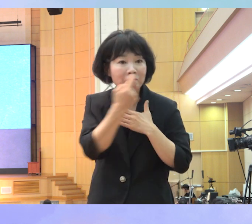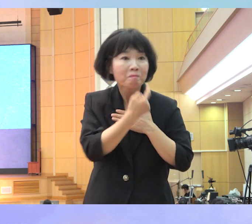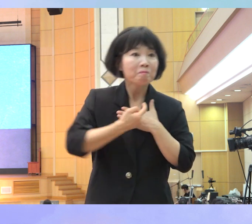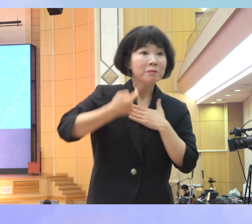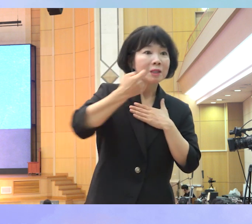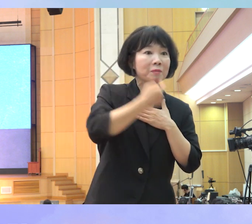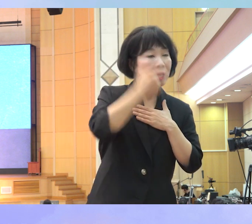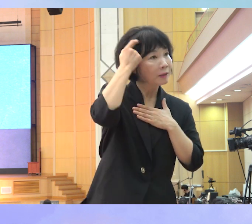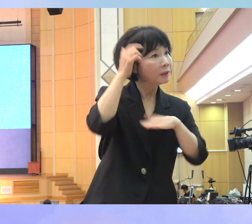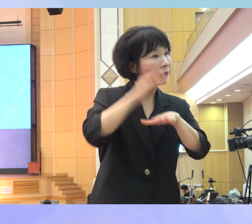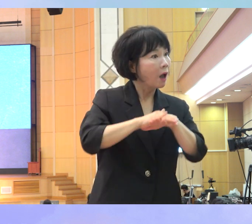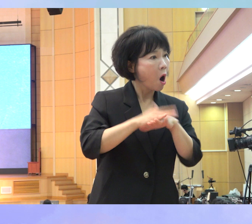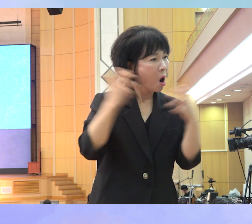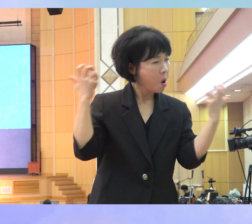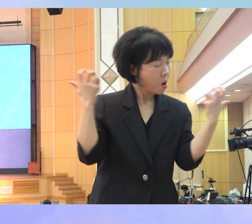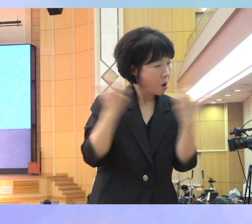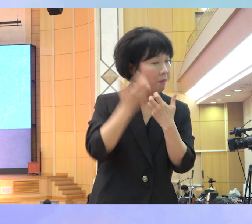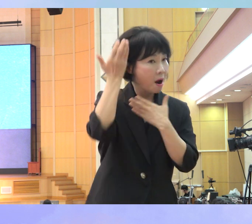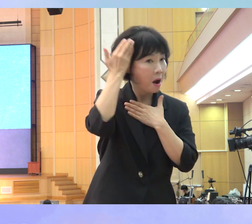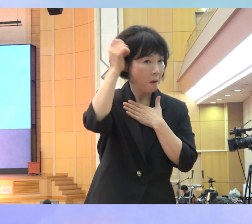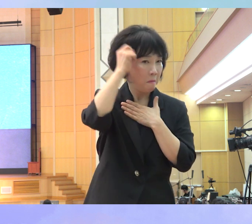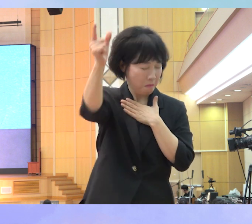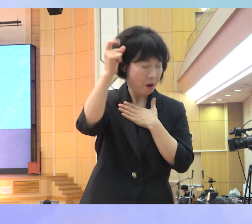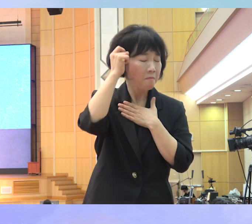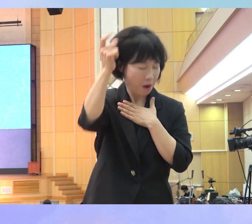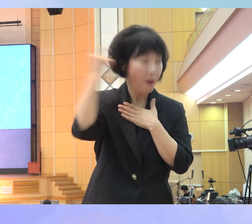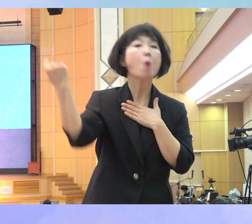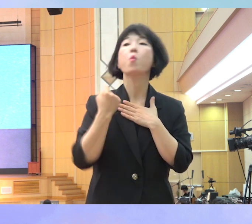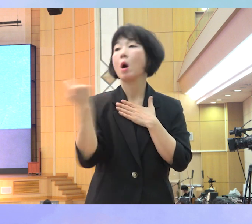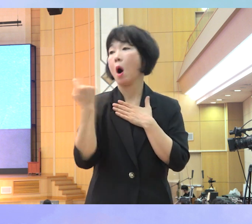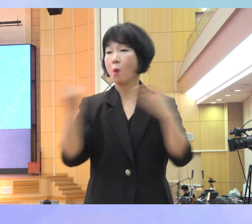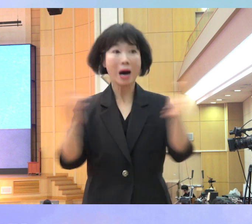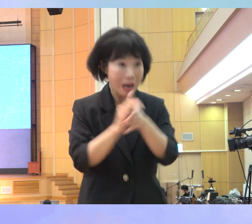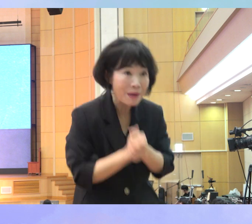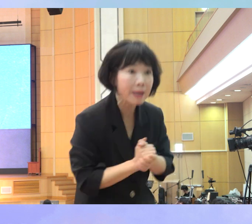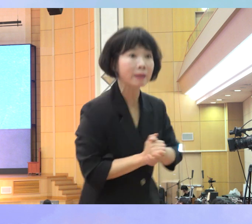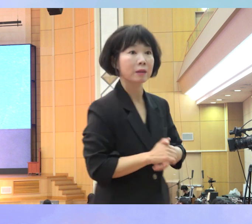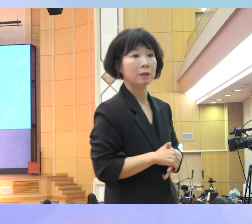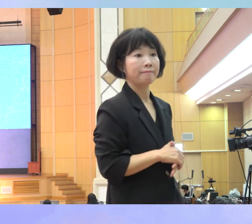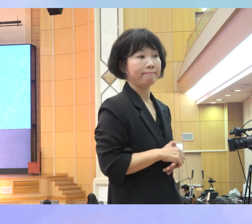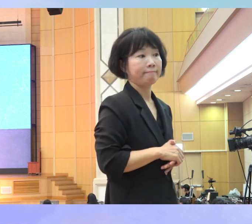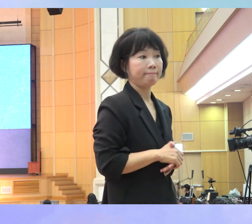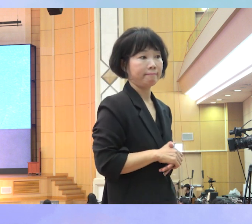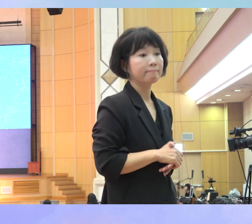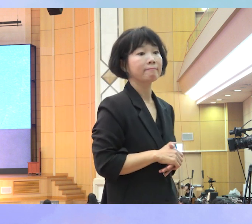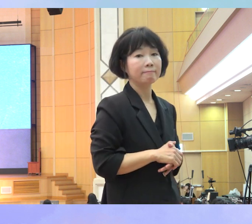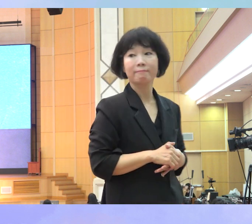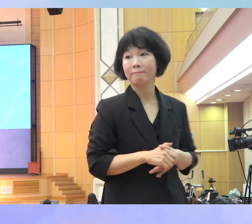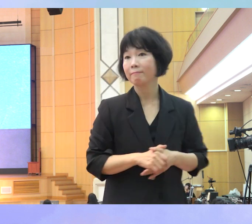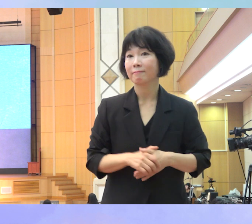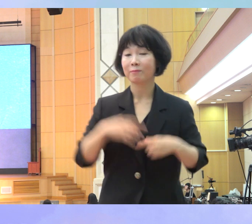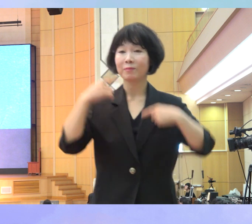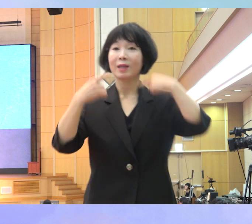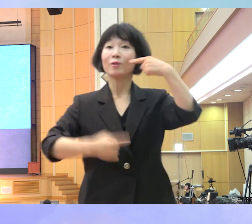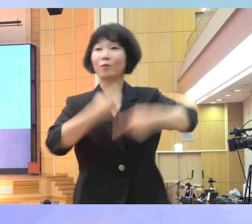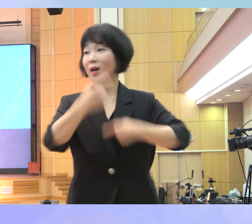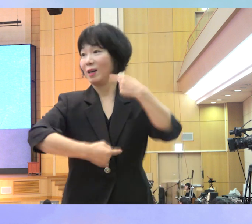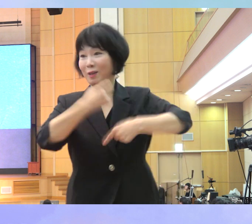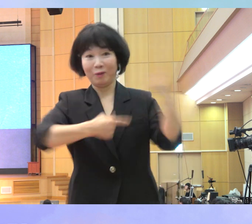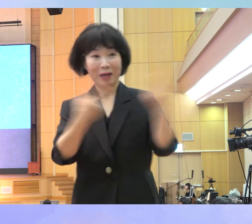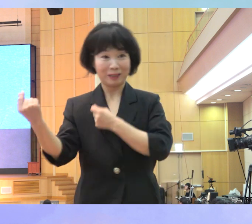지식이 넘쳐나느니라. 할렐루야. 할렐루야. 우리 옆에 있는 분들과 한 번 더 인사해